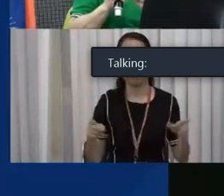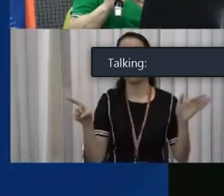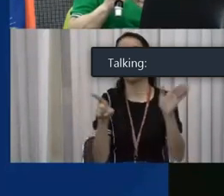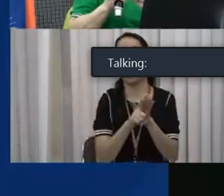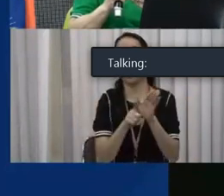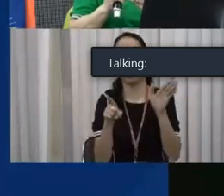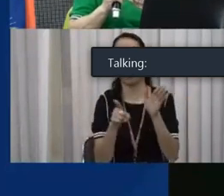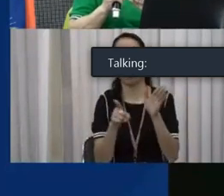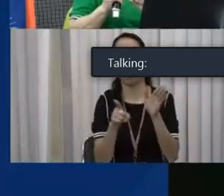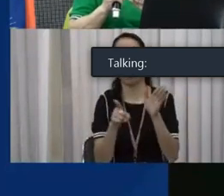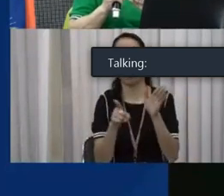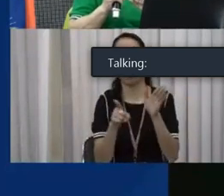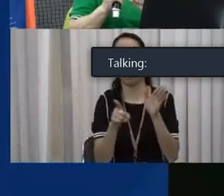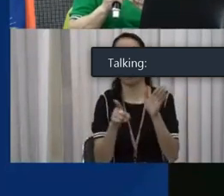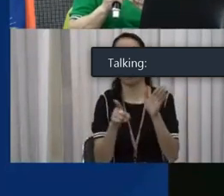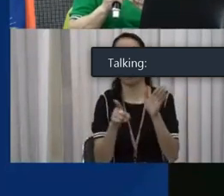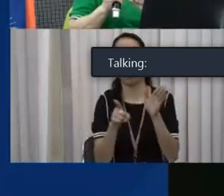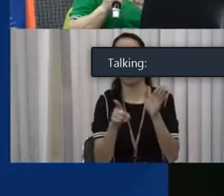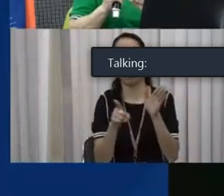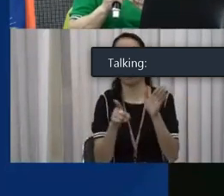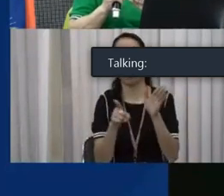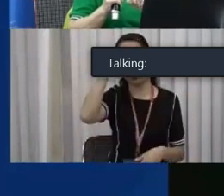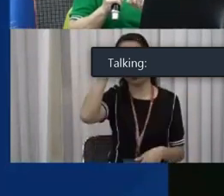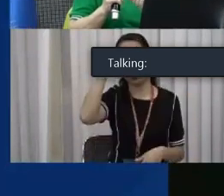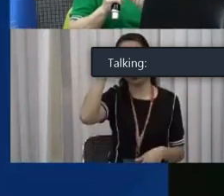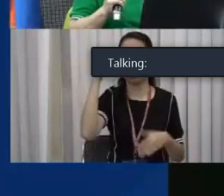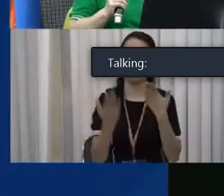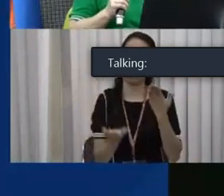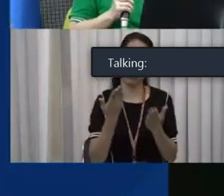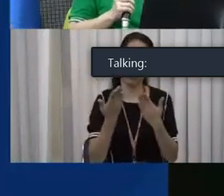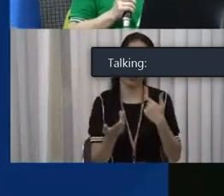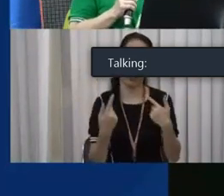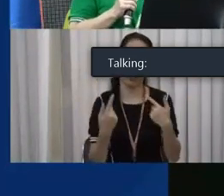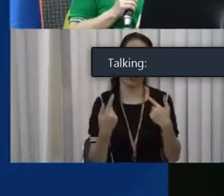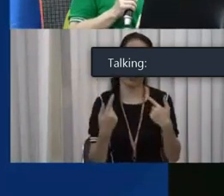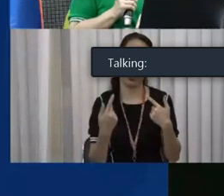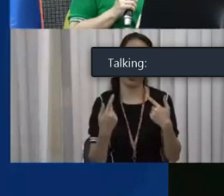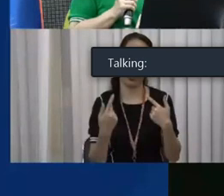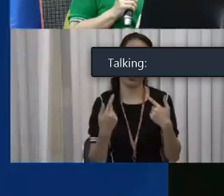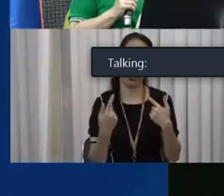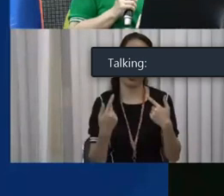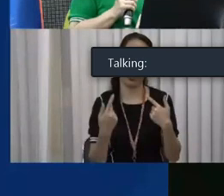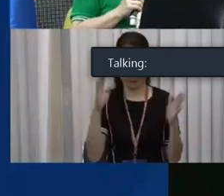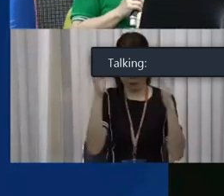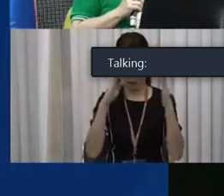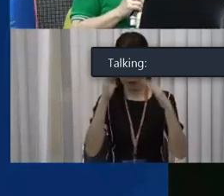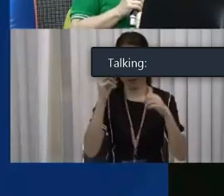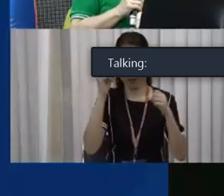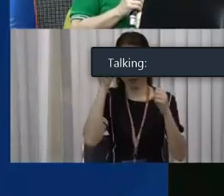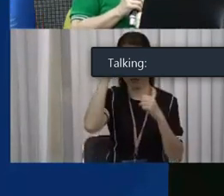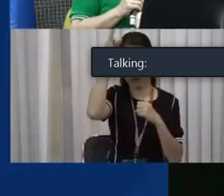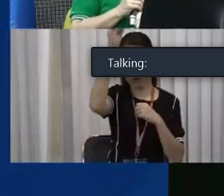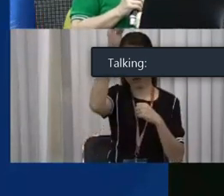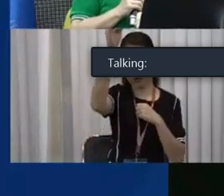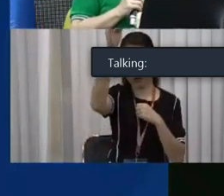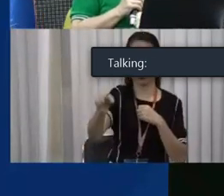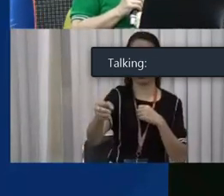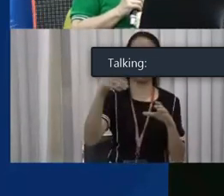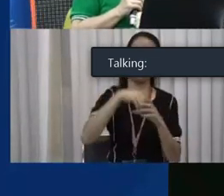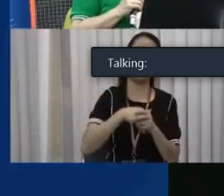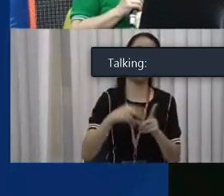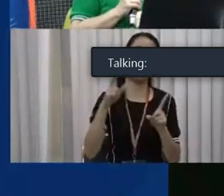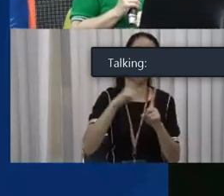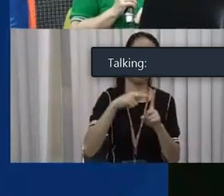NBI bisag buota na kayo ta mahit pag yun, no, kay naa dayta kaparehog mga pangalan.